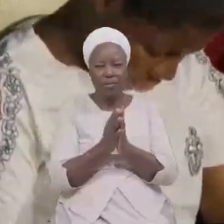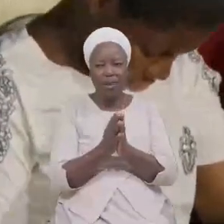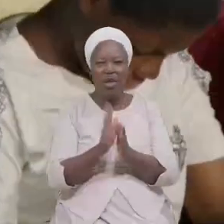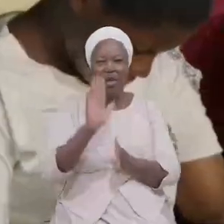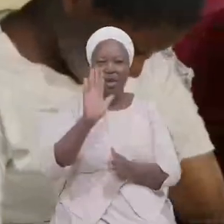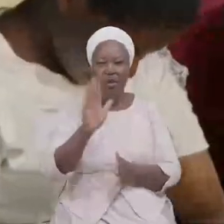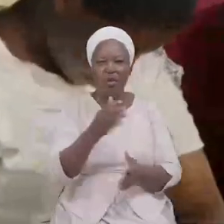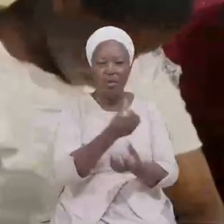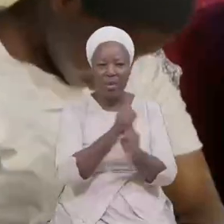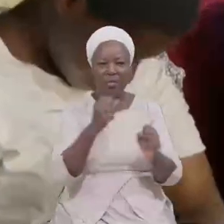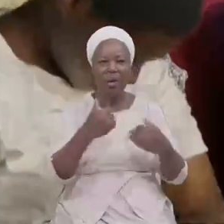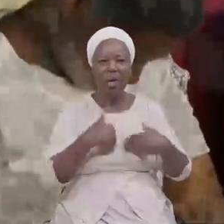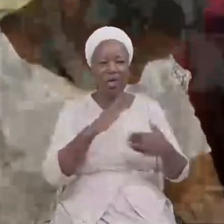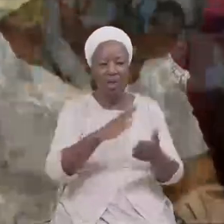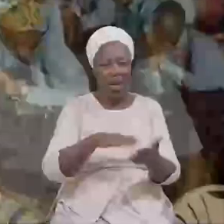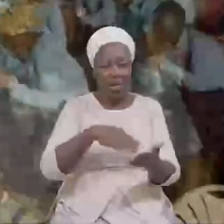Ton salut est venu.